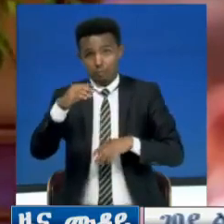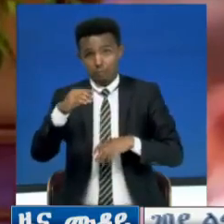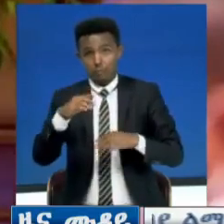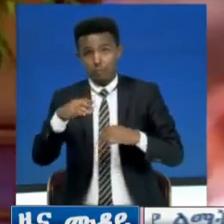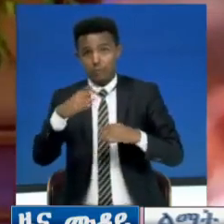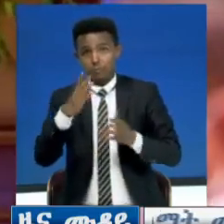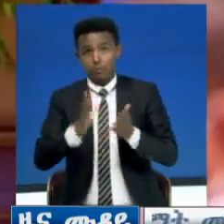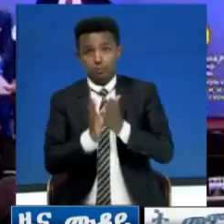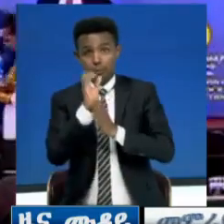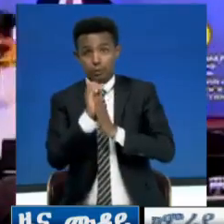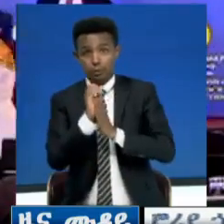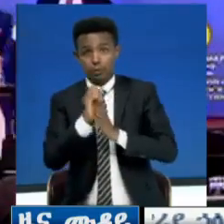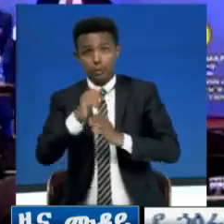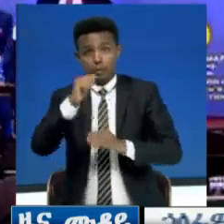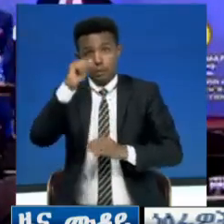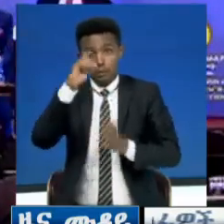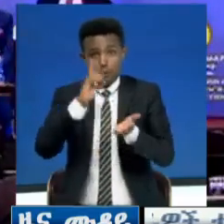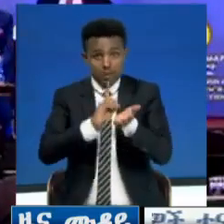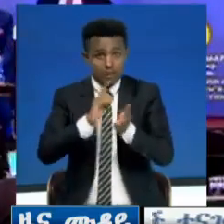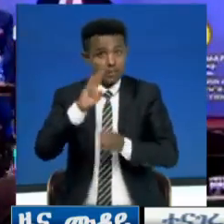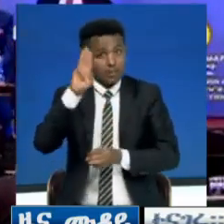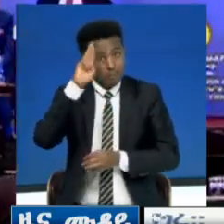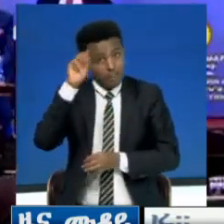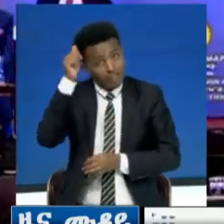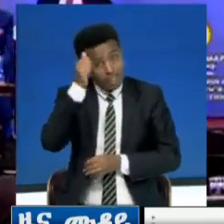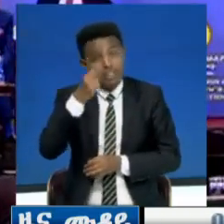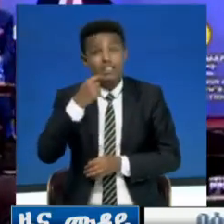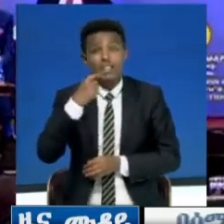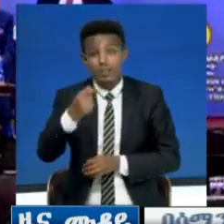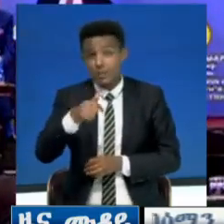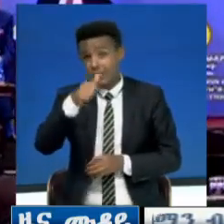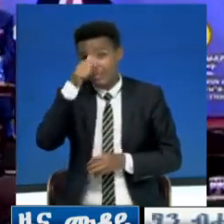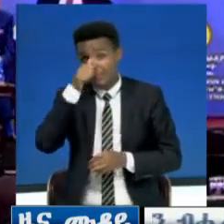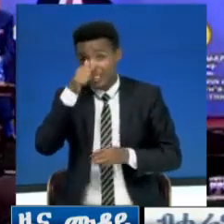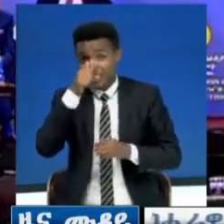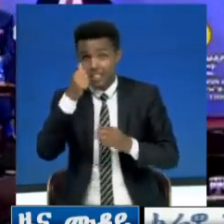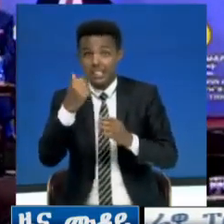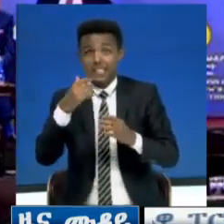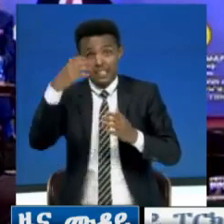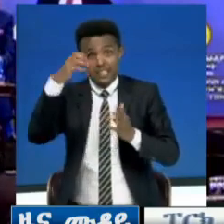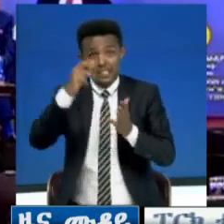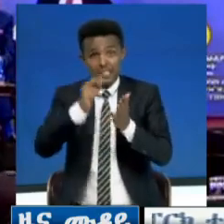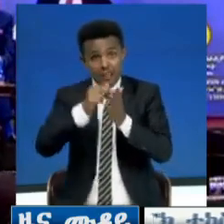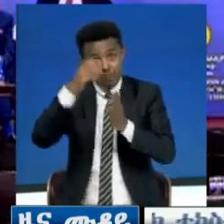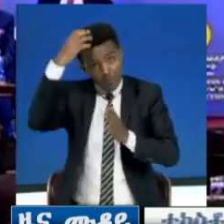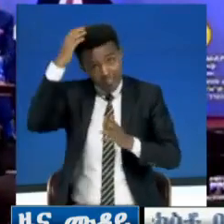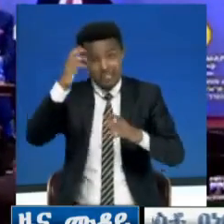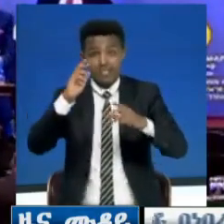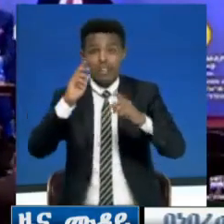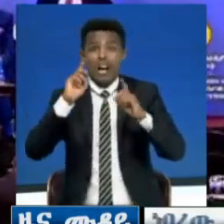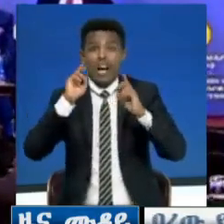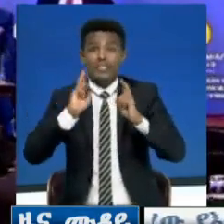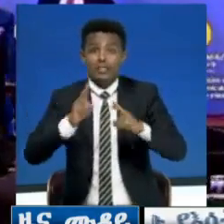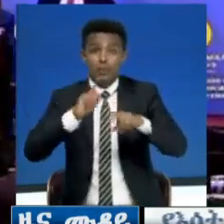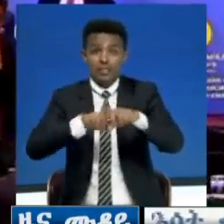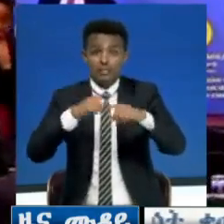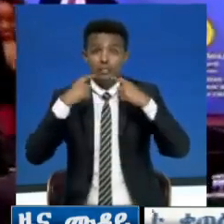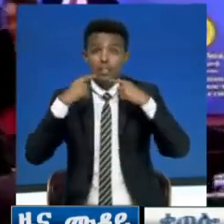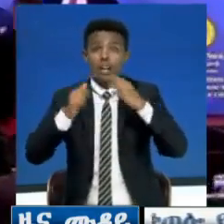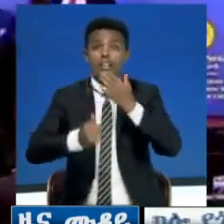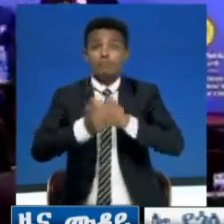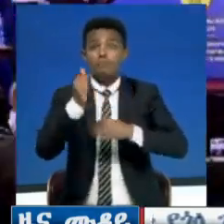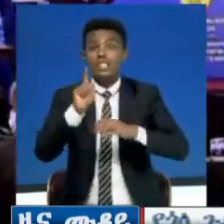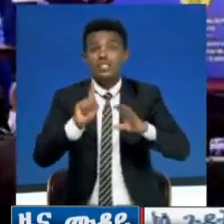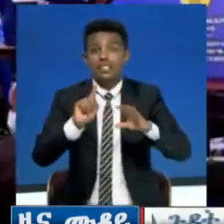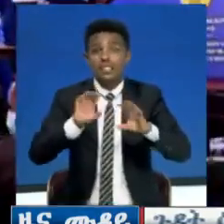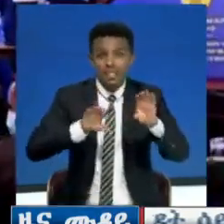ሰለሞን አየለ እንዳሉት የፌዴራል ህገ መንግስት ምርጫ በሚደረግበት ወቅት የአስቸኳይ ጊዜ አዋጅ የሚያሳውጅ አደጋ ሲከሰት ምን ይደረግ